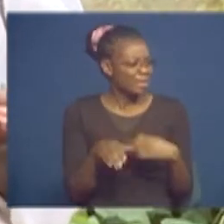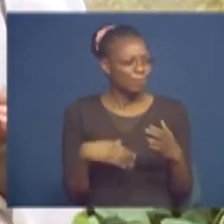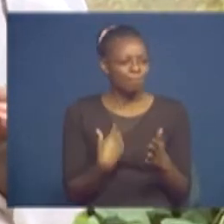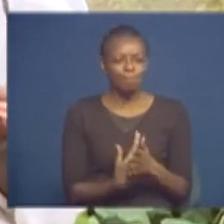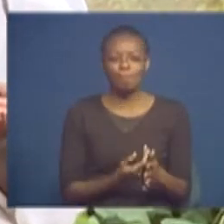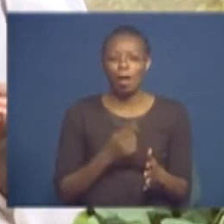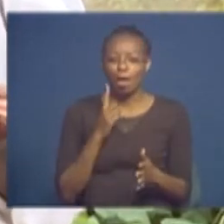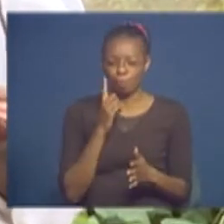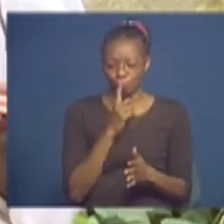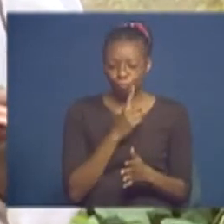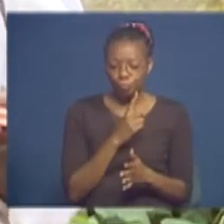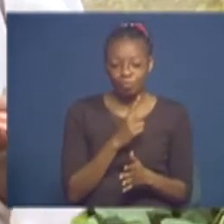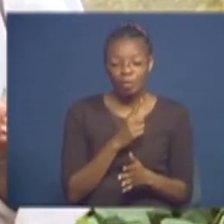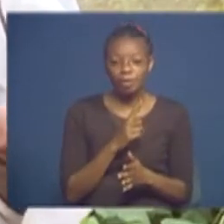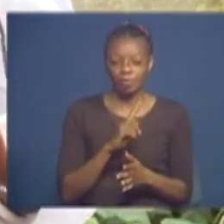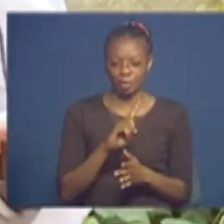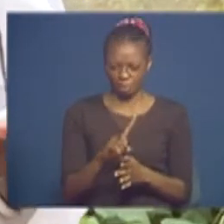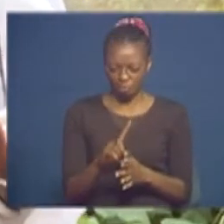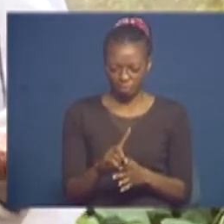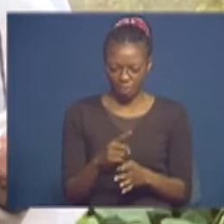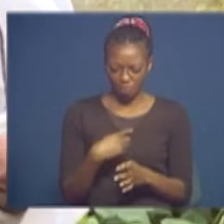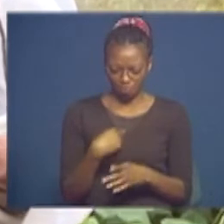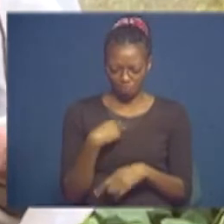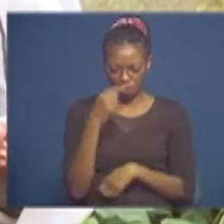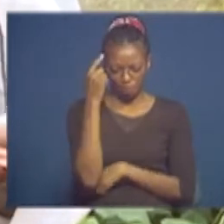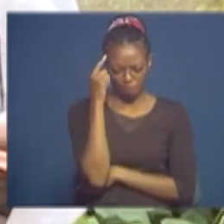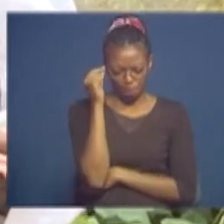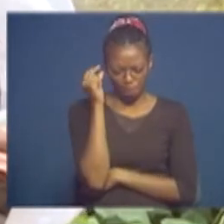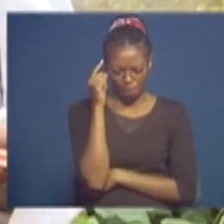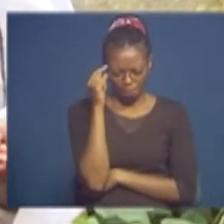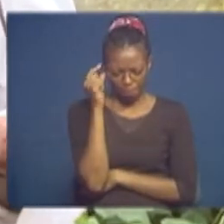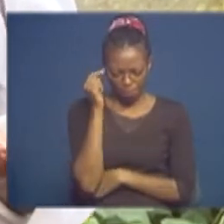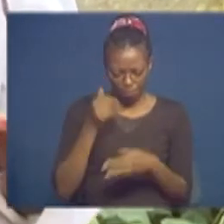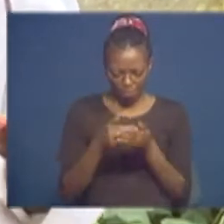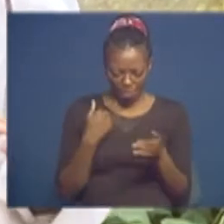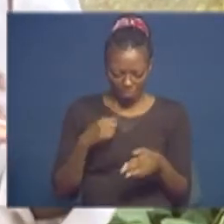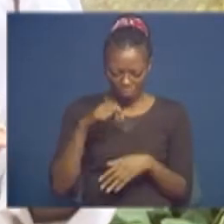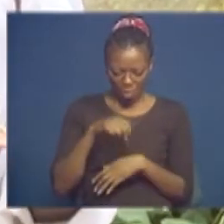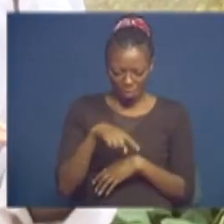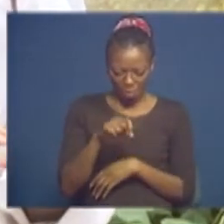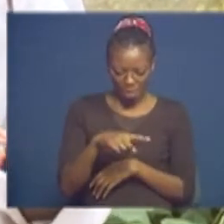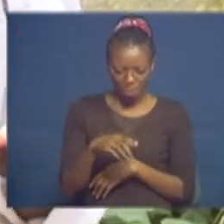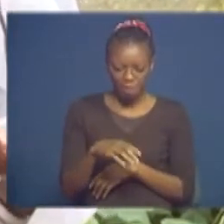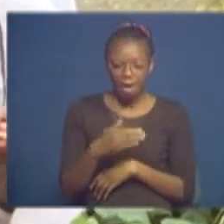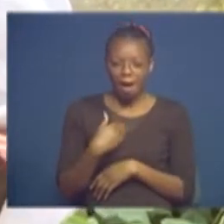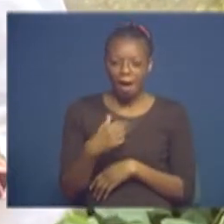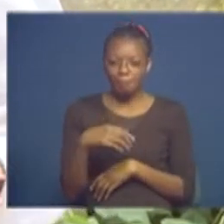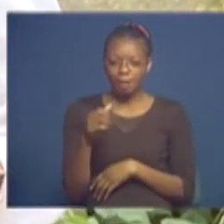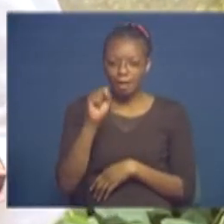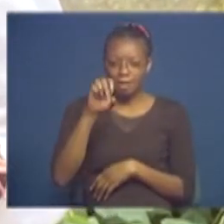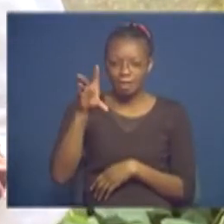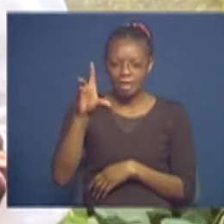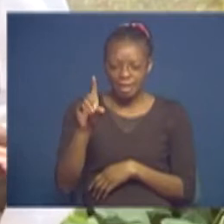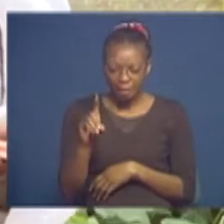ambacho niliweza kuona hata kabla nipande hizi mbegu ni kwamba kuna zingine zilikuwa zimeshaliwa na huyo mdudu na zingine zilikuwa